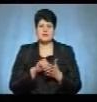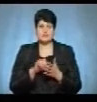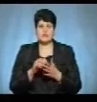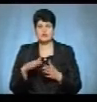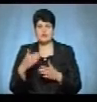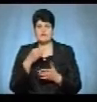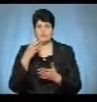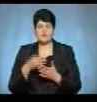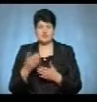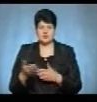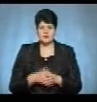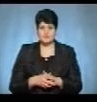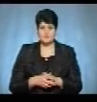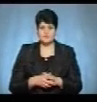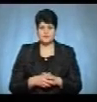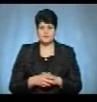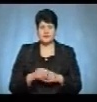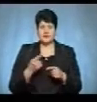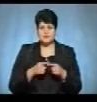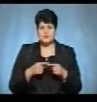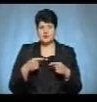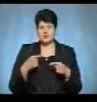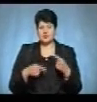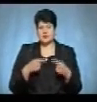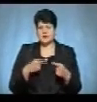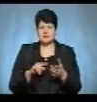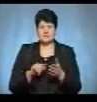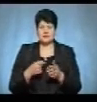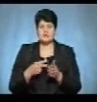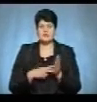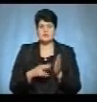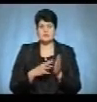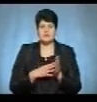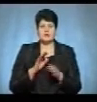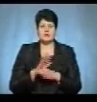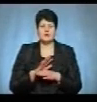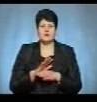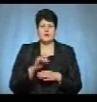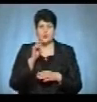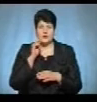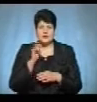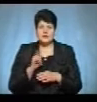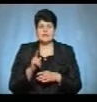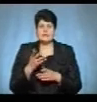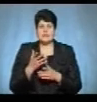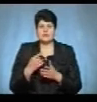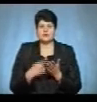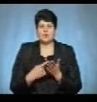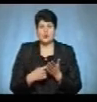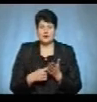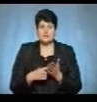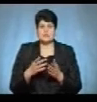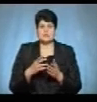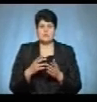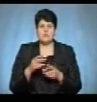відповідача. Долучення даного доказу буде суперечити вимогам частини першої статті 79 КАЗ України, за якою відповідні докази щодо обґрунтування